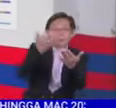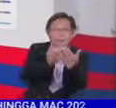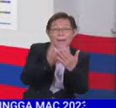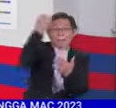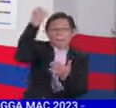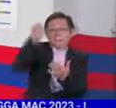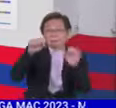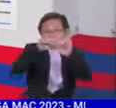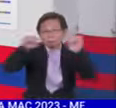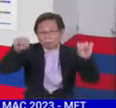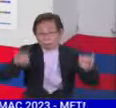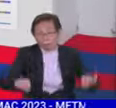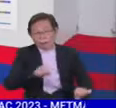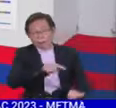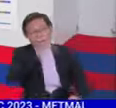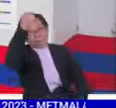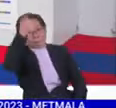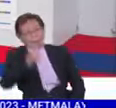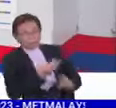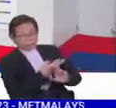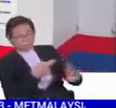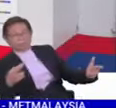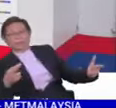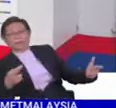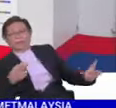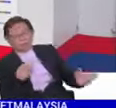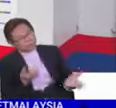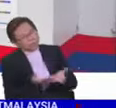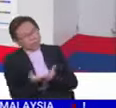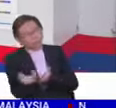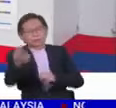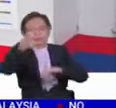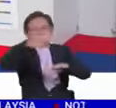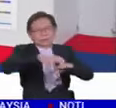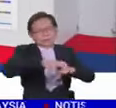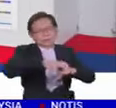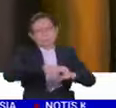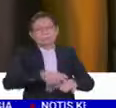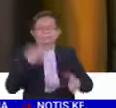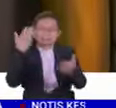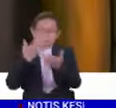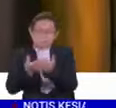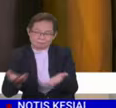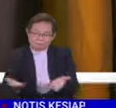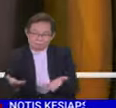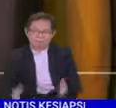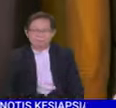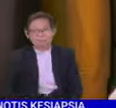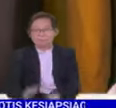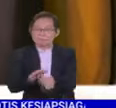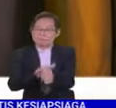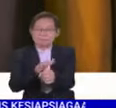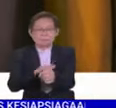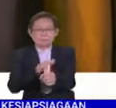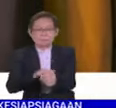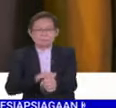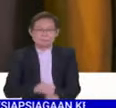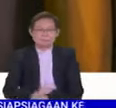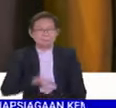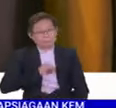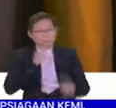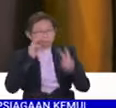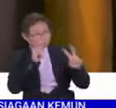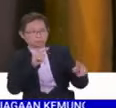bus sini tadi, bus tu memang sedia lah, so saya boleh terus naik and then sampai sini. Memang mencukupi lah apa yang saya